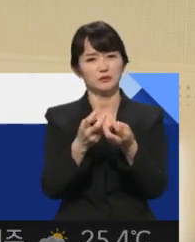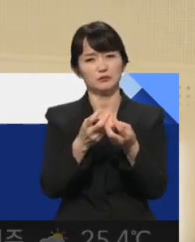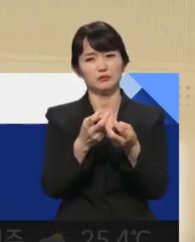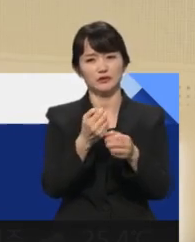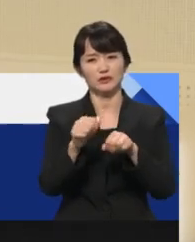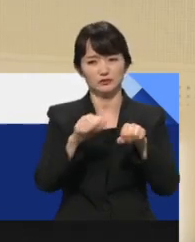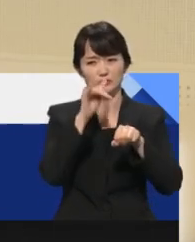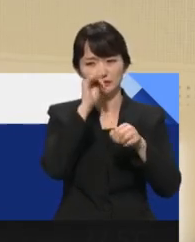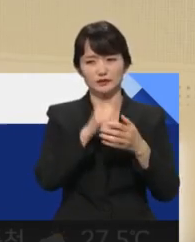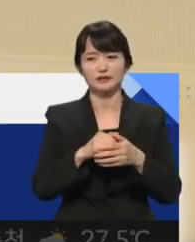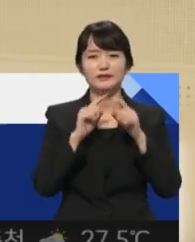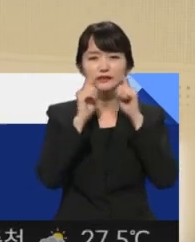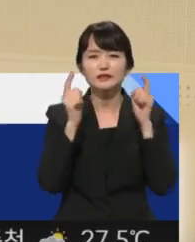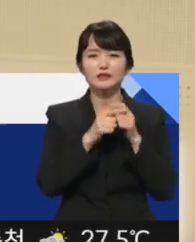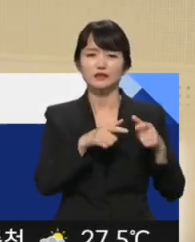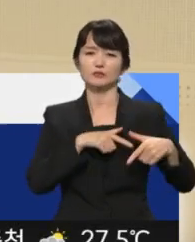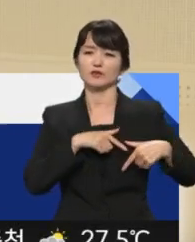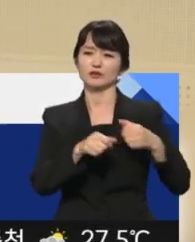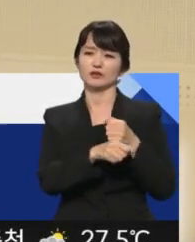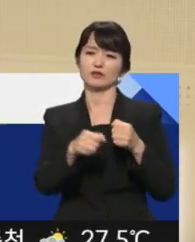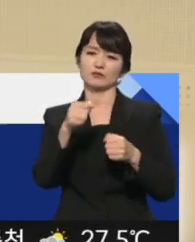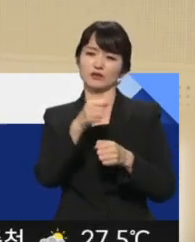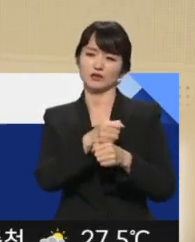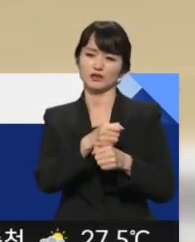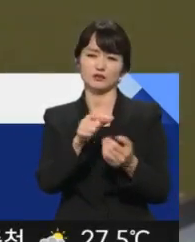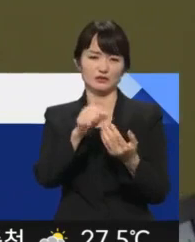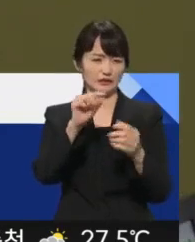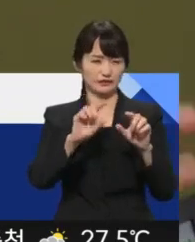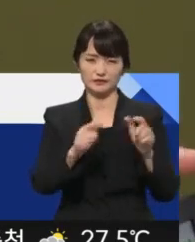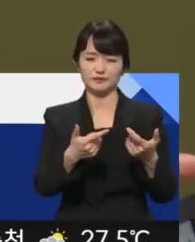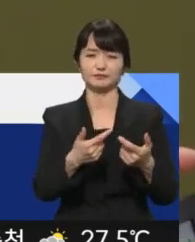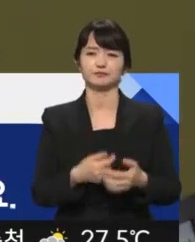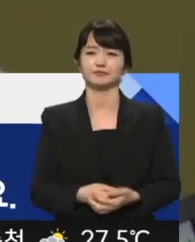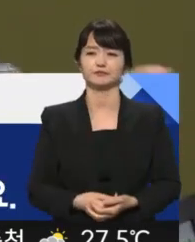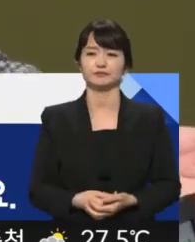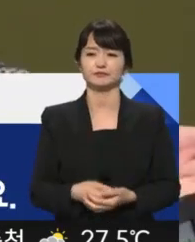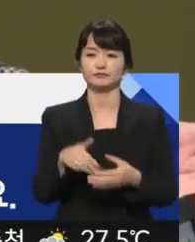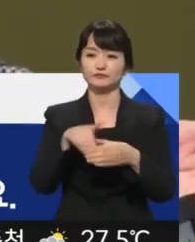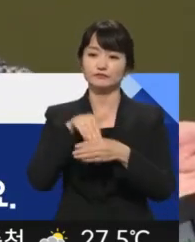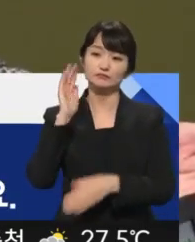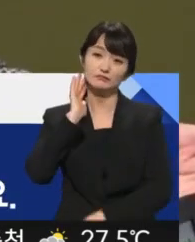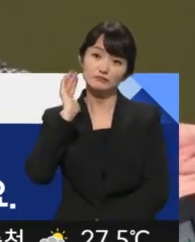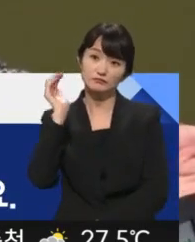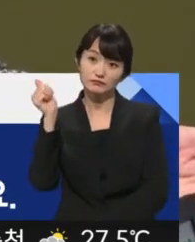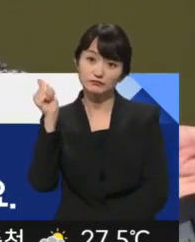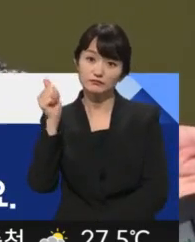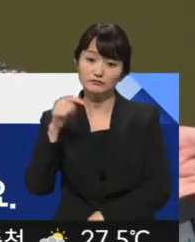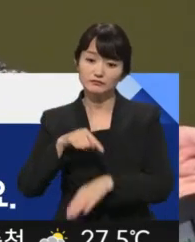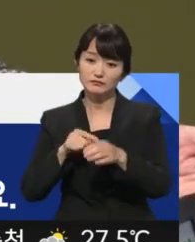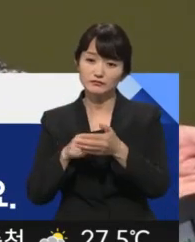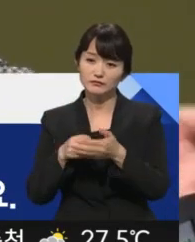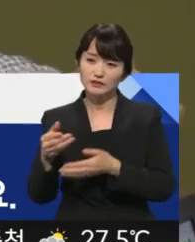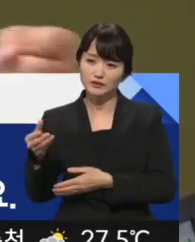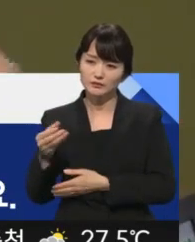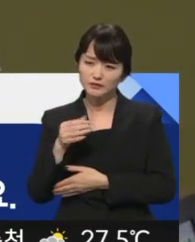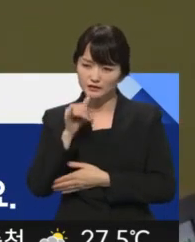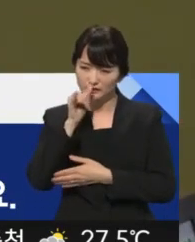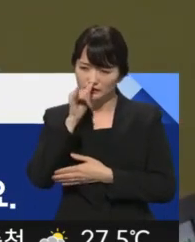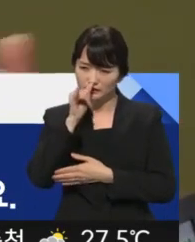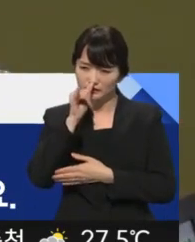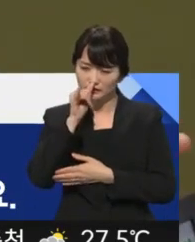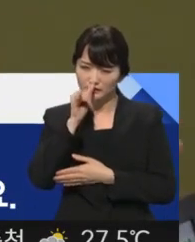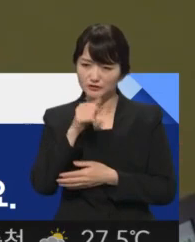단지 명예회복만을 위해서 그런 선택을 하려고 생각하지는 않습니다. 네. 문재인 대통령께서 마음에 빚이 있다고 말씀하셨고 예. 또 워낙에